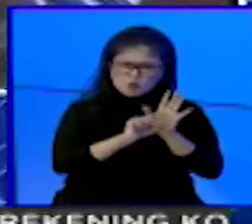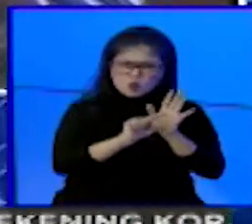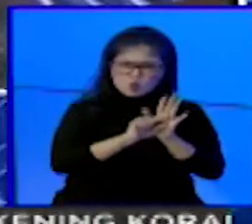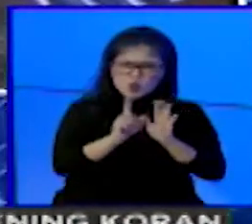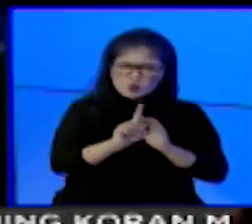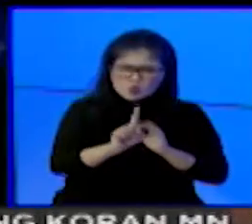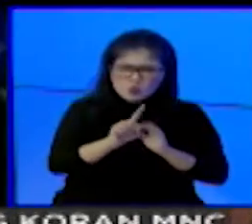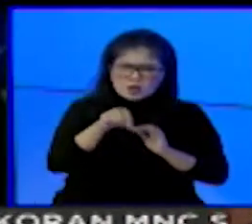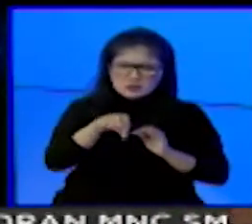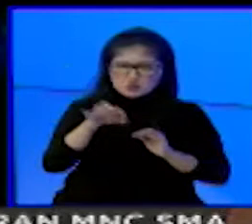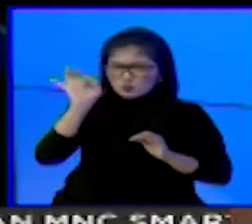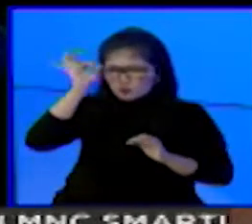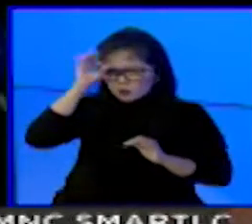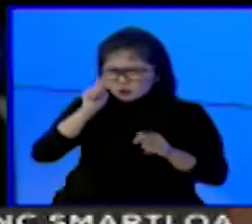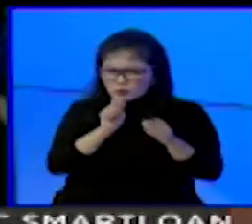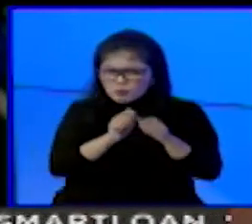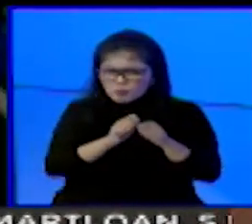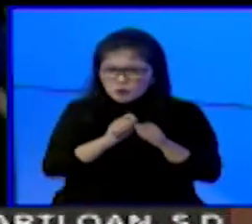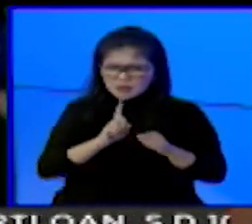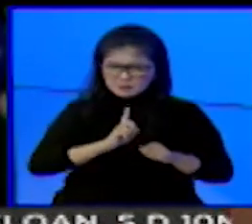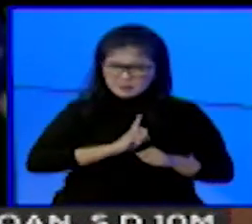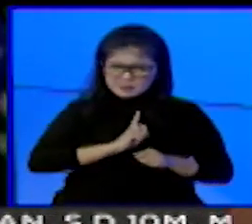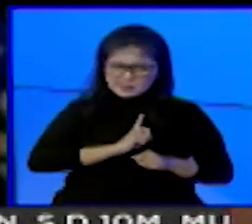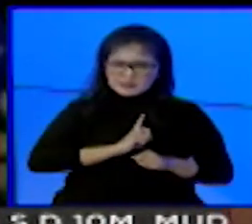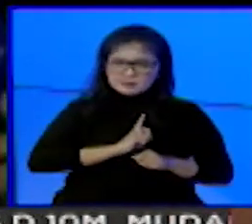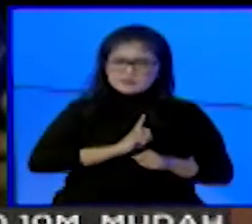buat KPU yang sifatnya independen, ya kan?